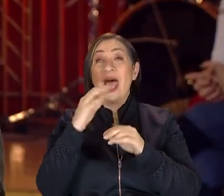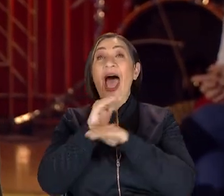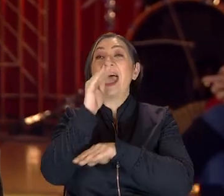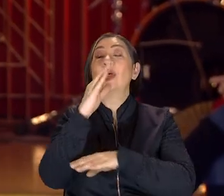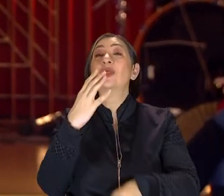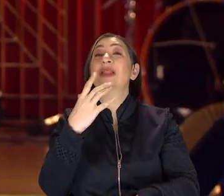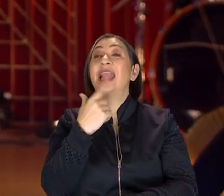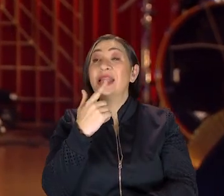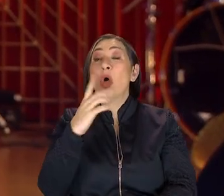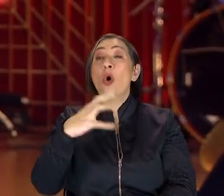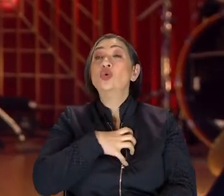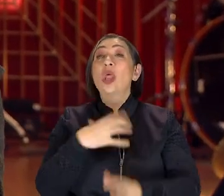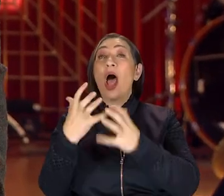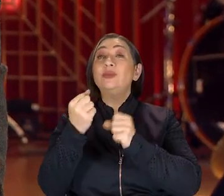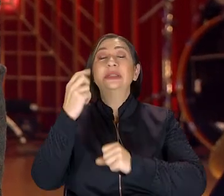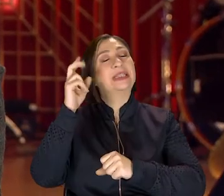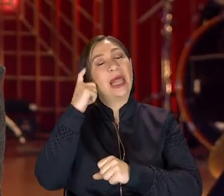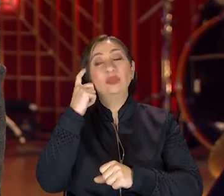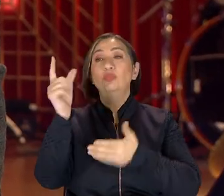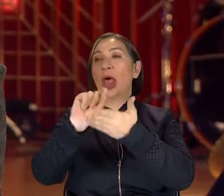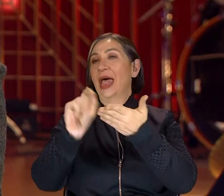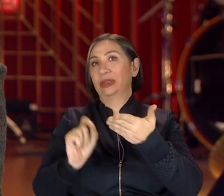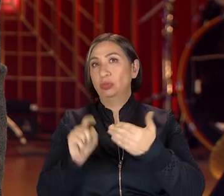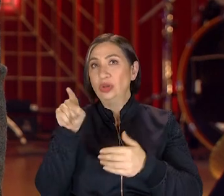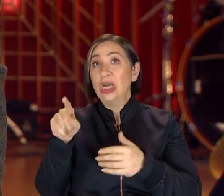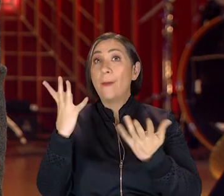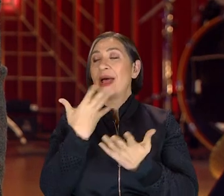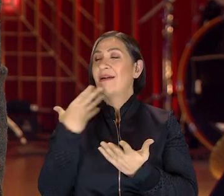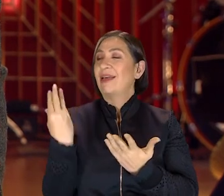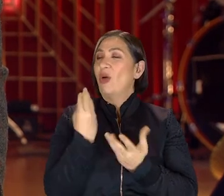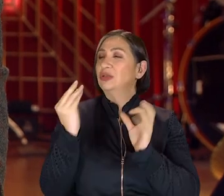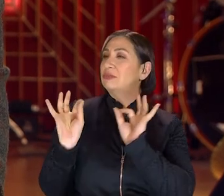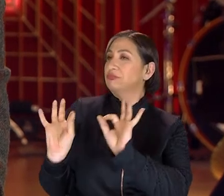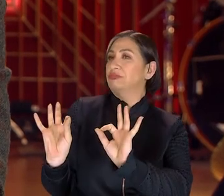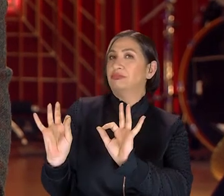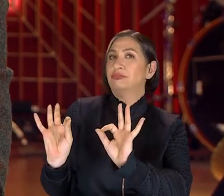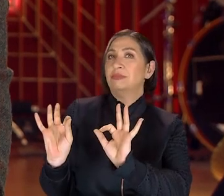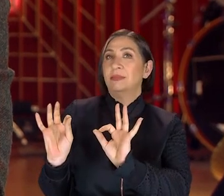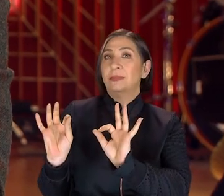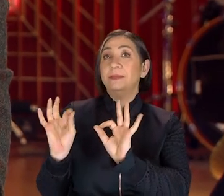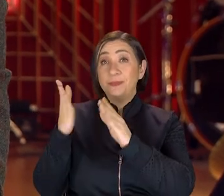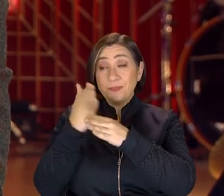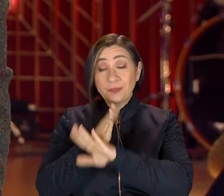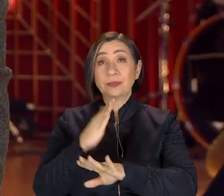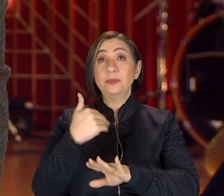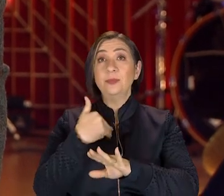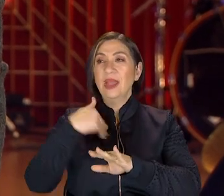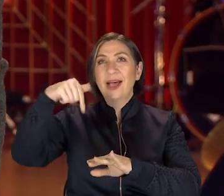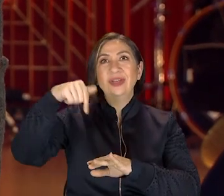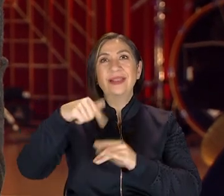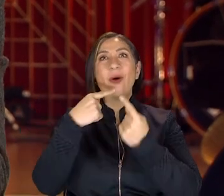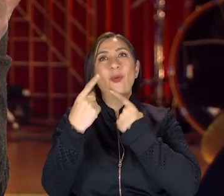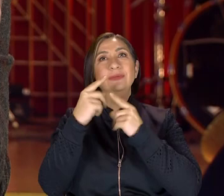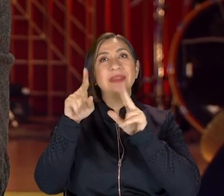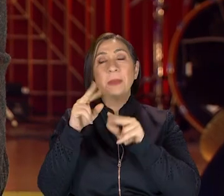özünü görmüş, tanımış ve bunu yazmış. Ama gencecik kalmış. Bu açıdan hakikaten bana kuliste söylediğin